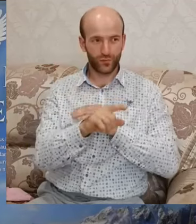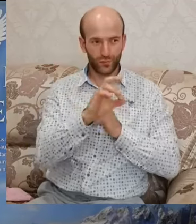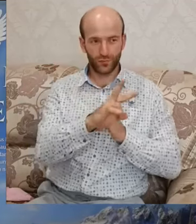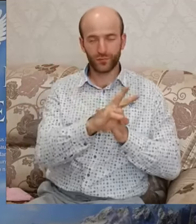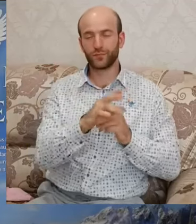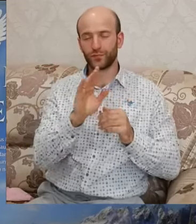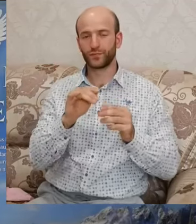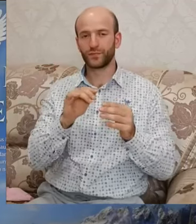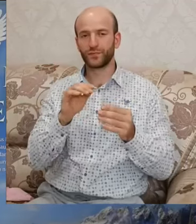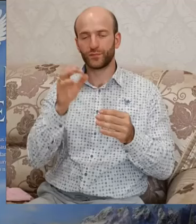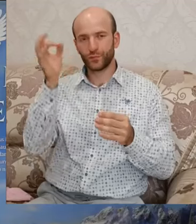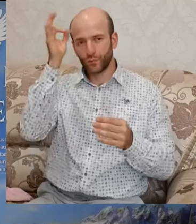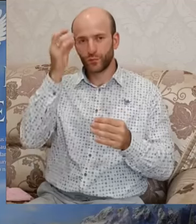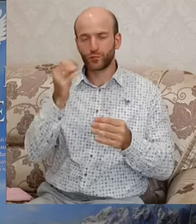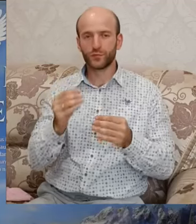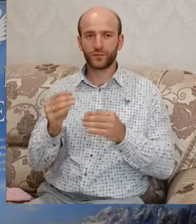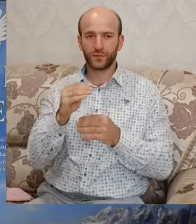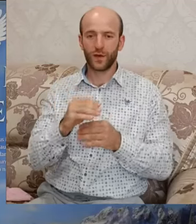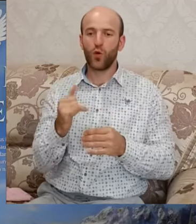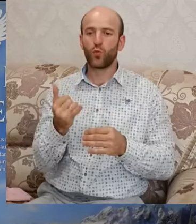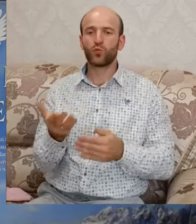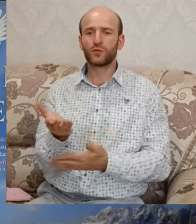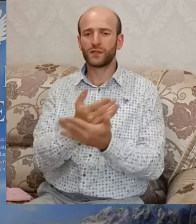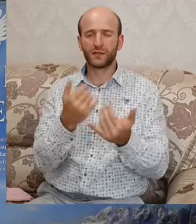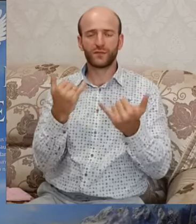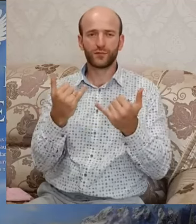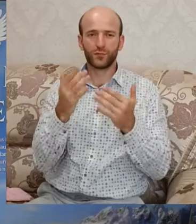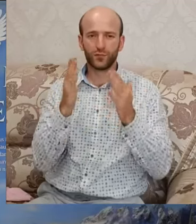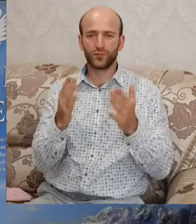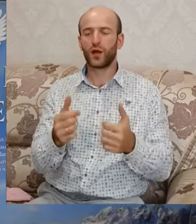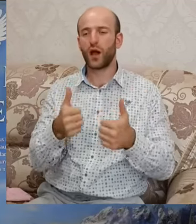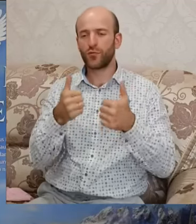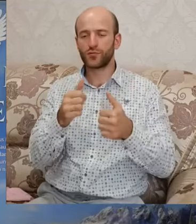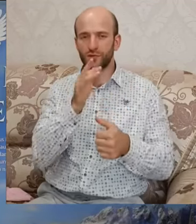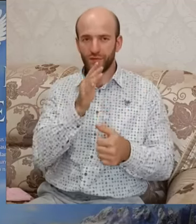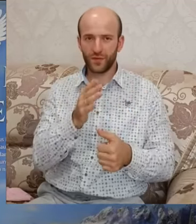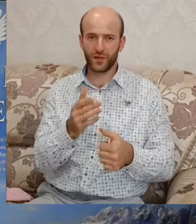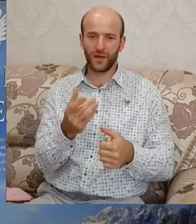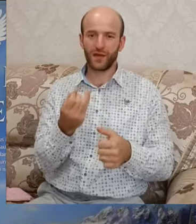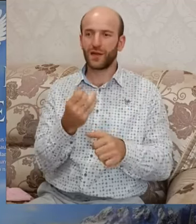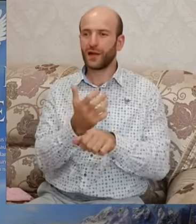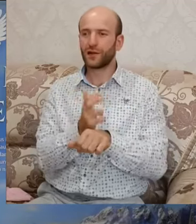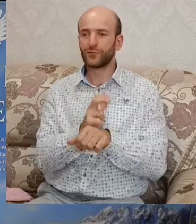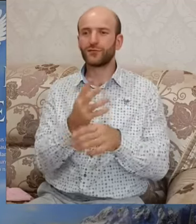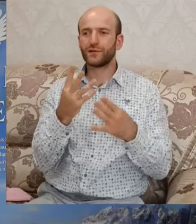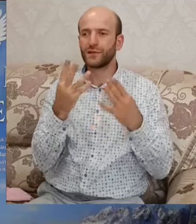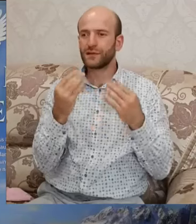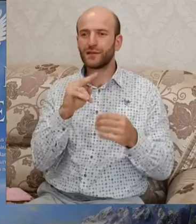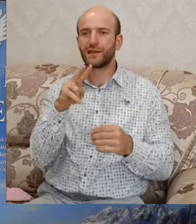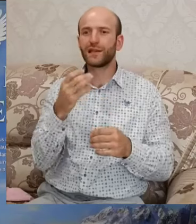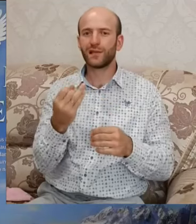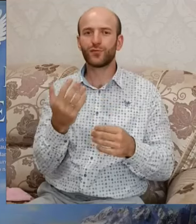šitas susitikimas, тай nebuvo šiaip sau noras. Знаете, конференция с Богом, эта встреча, это не было просто желание.